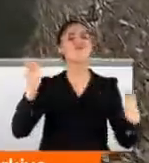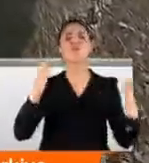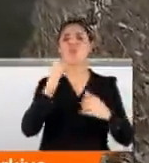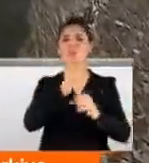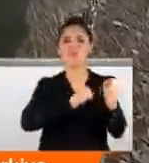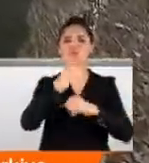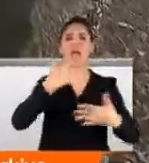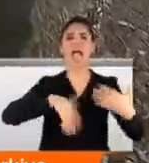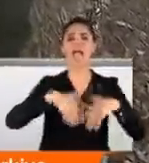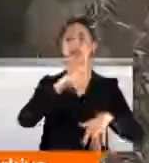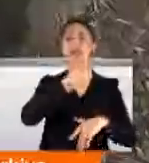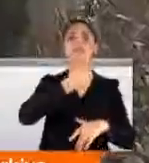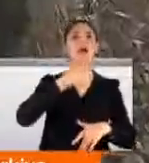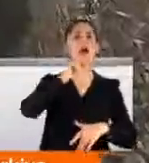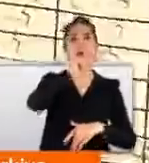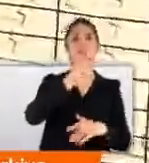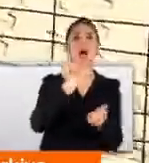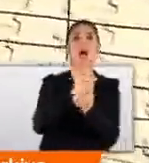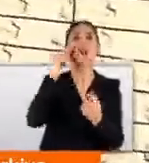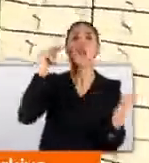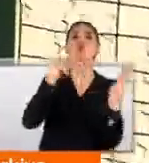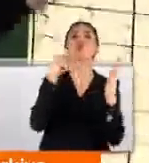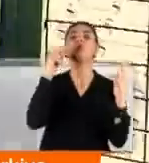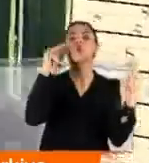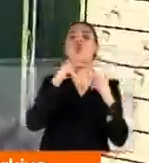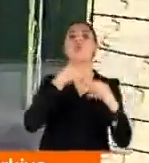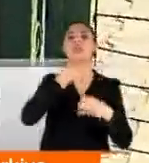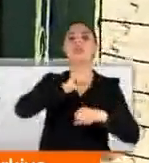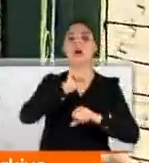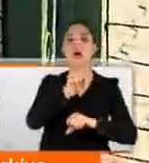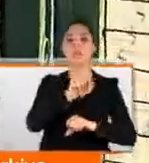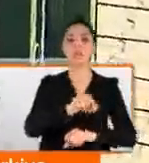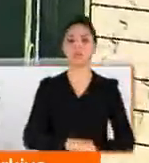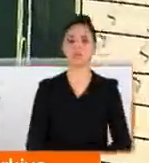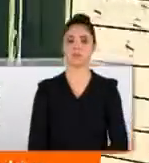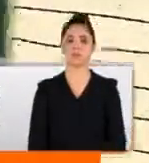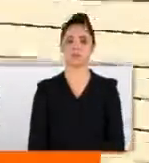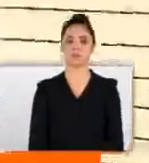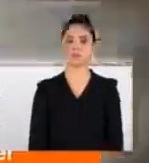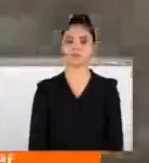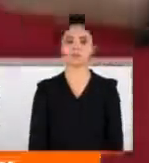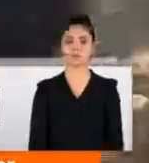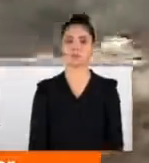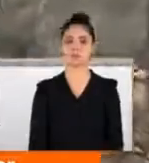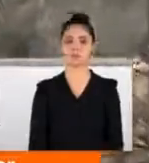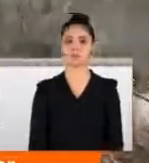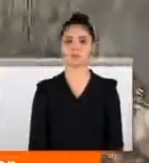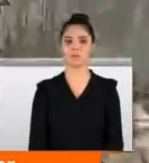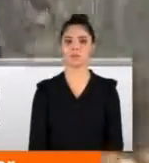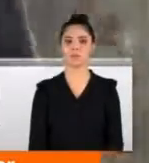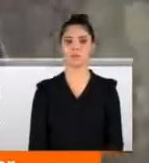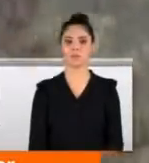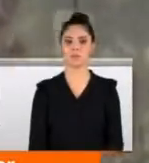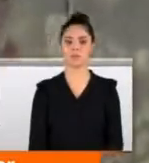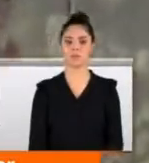engelli ablayı ailesine göstermedi. Bahçeden gösterin, annem de arabada, görelim gidelim. Daha önce söyledik, savcılık kararı,